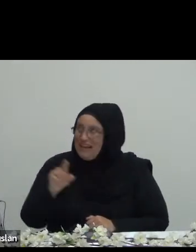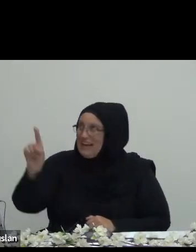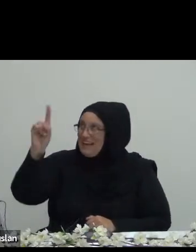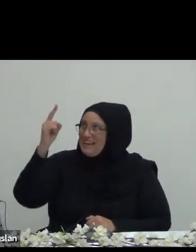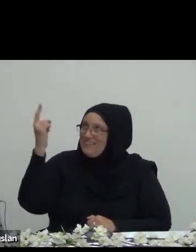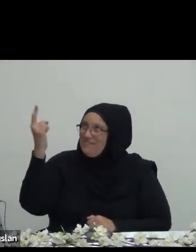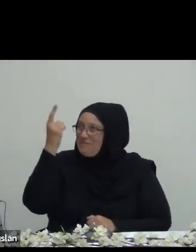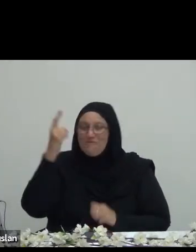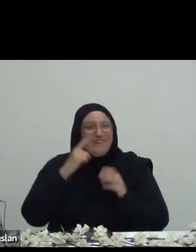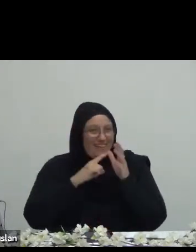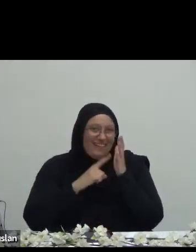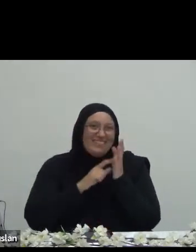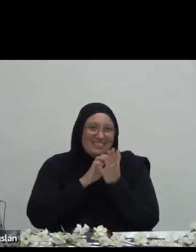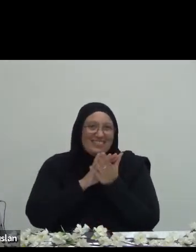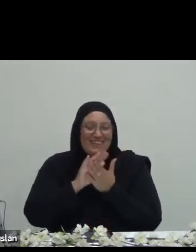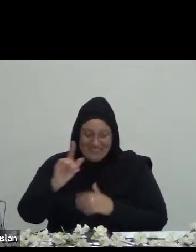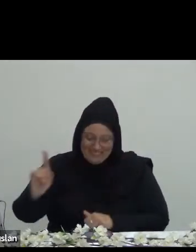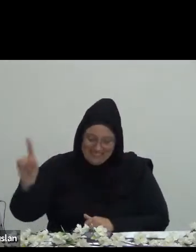الذي لا